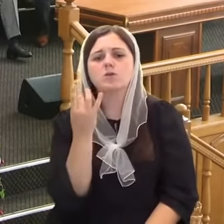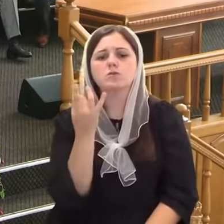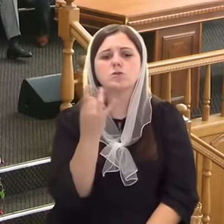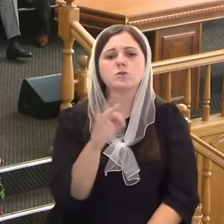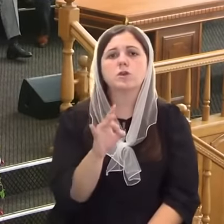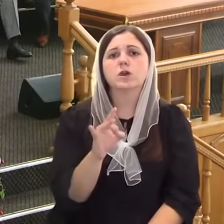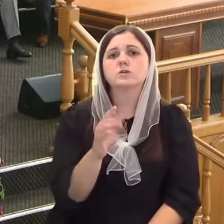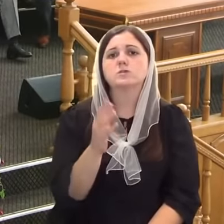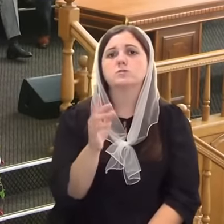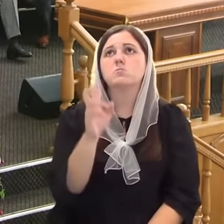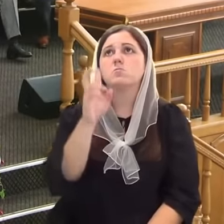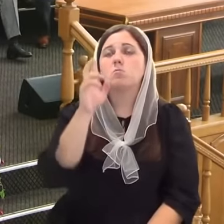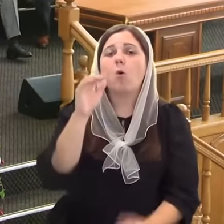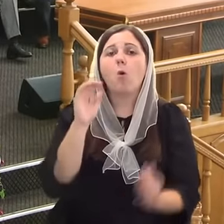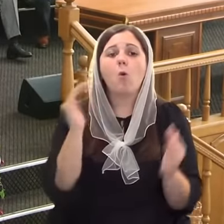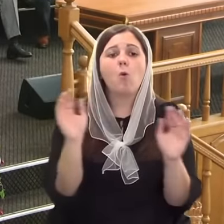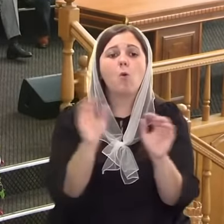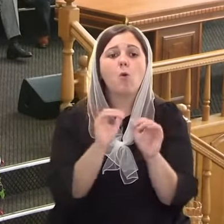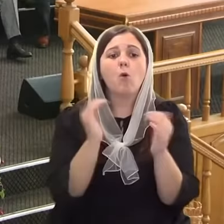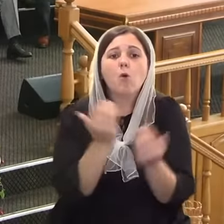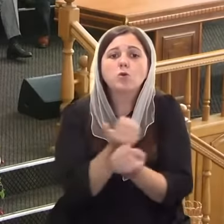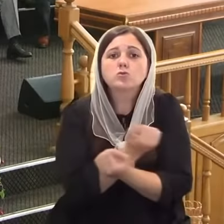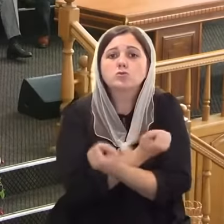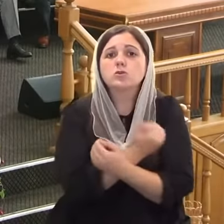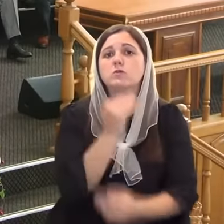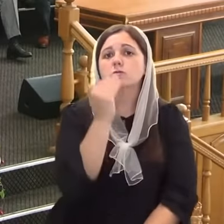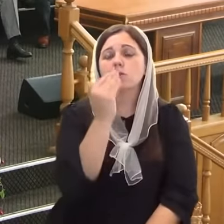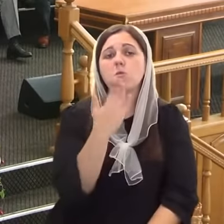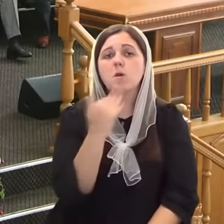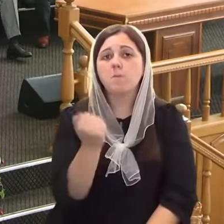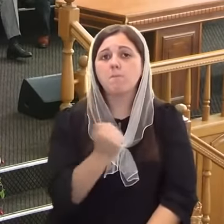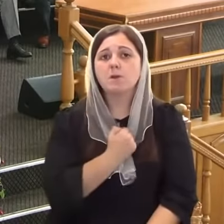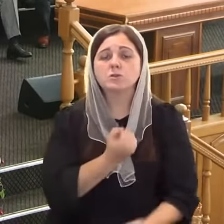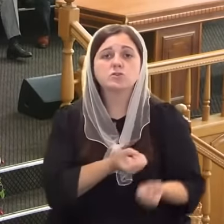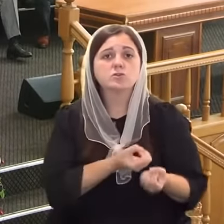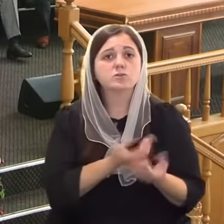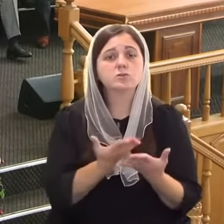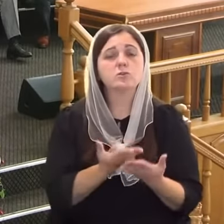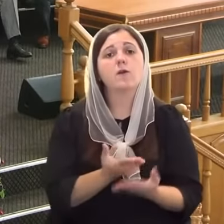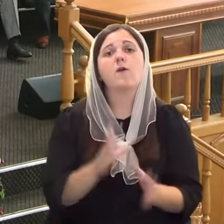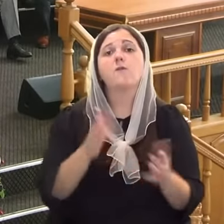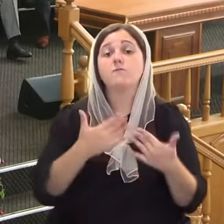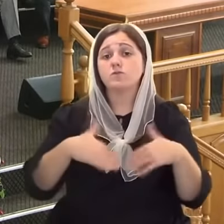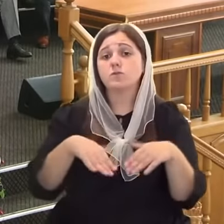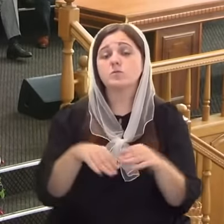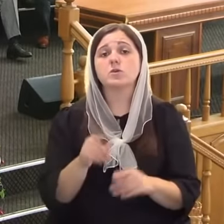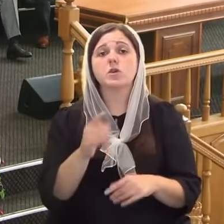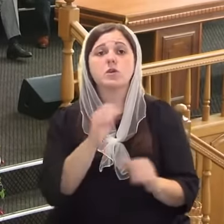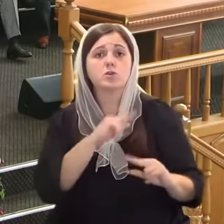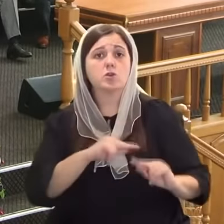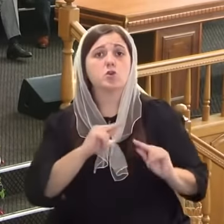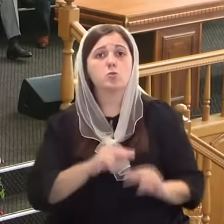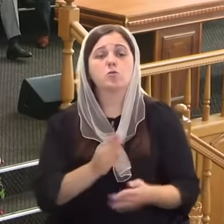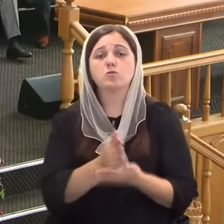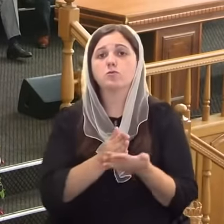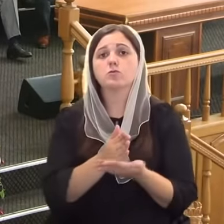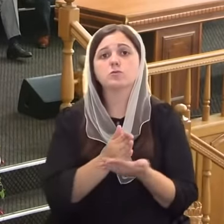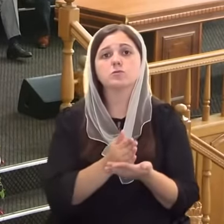тебя милостью, как Он окружал тебя щедротами в семье, на работе, в служении.